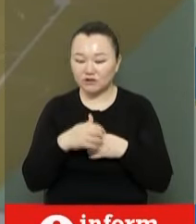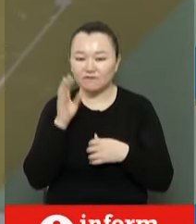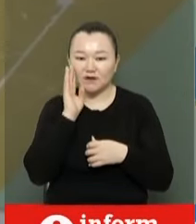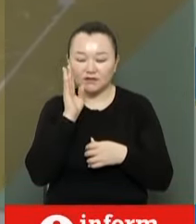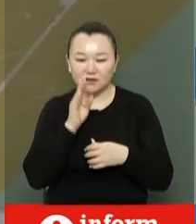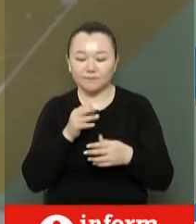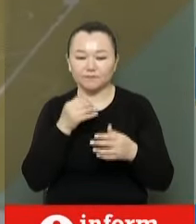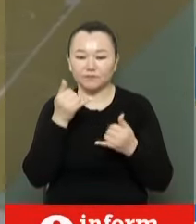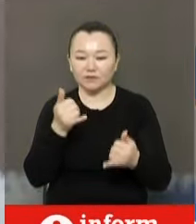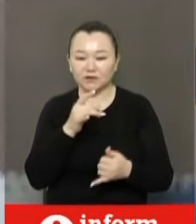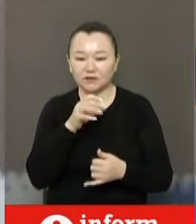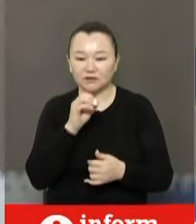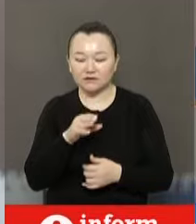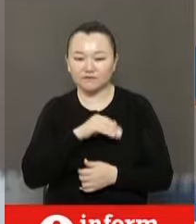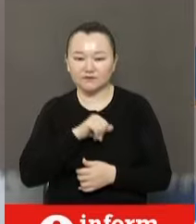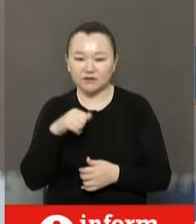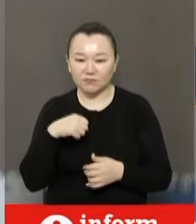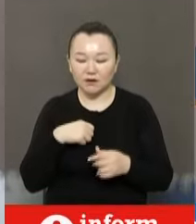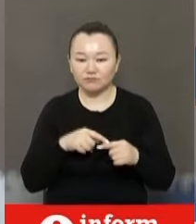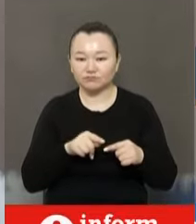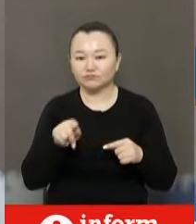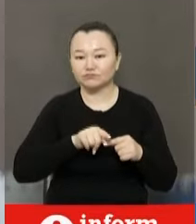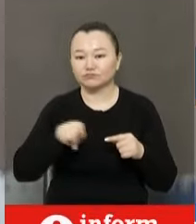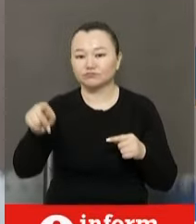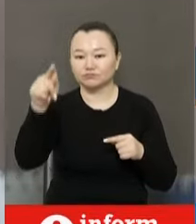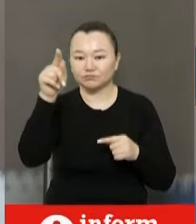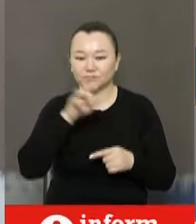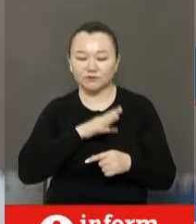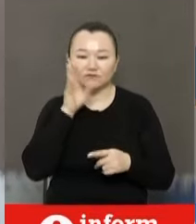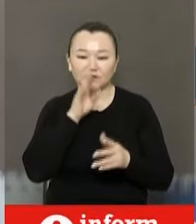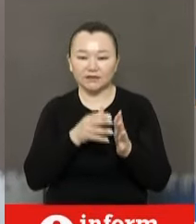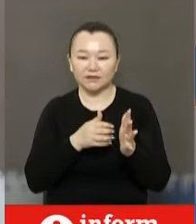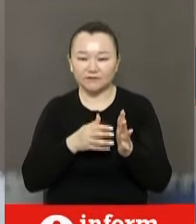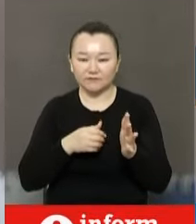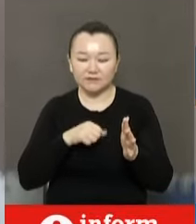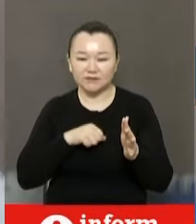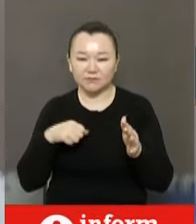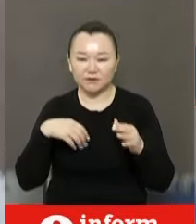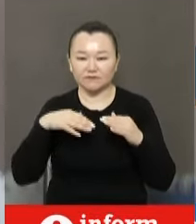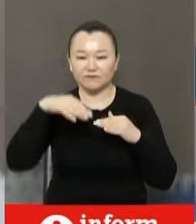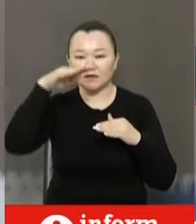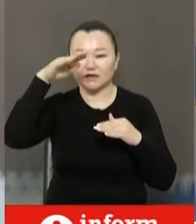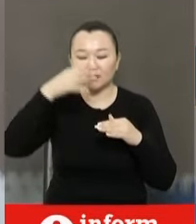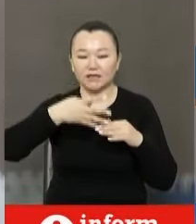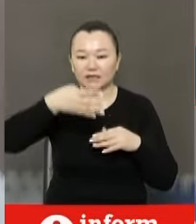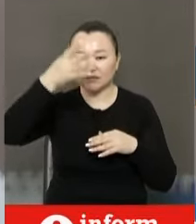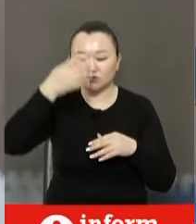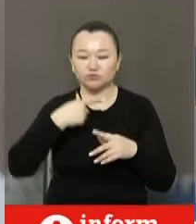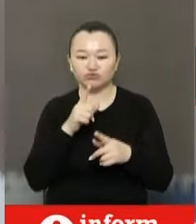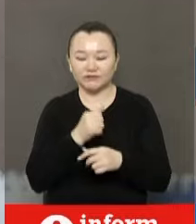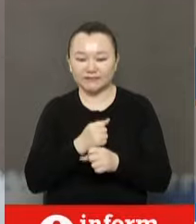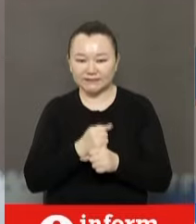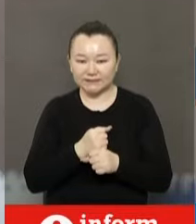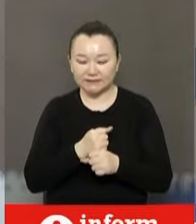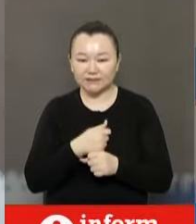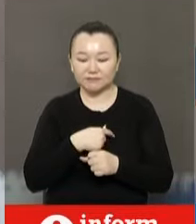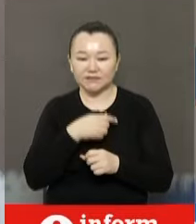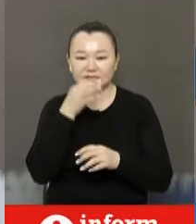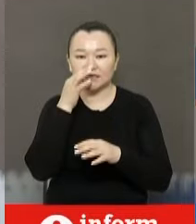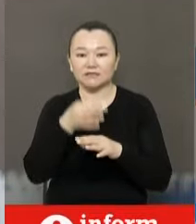счет рельефа самотеком. Воды не хватает на верхние этажи. Для этого мы что сделали? Мы сказали